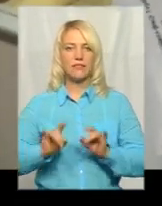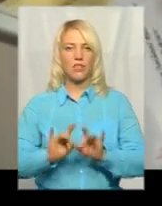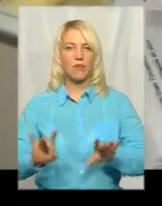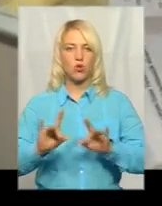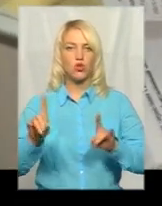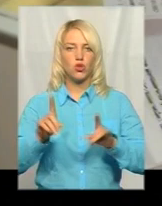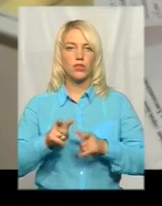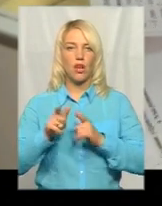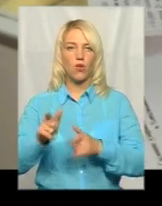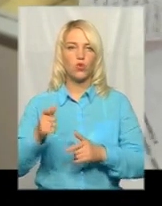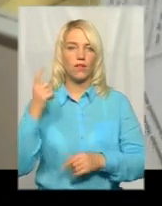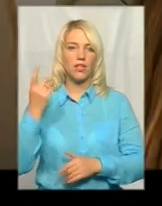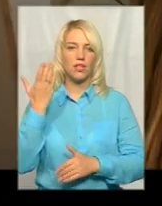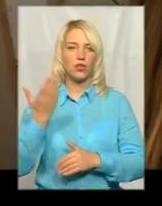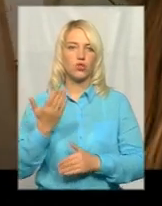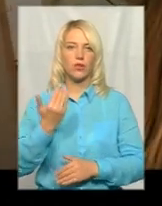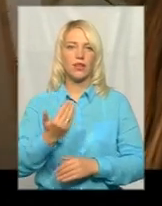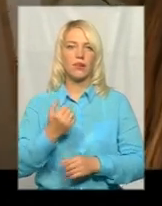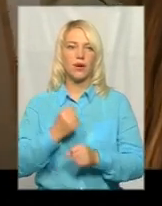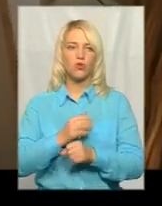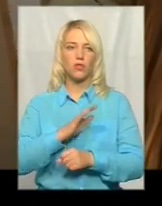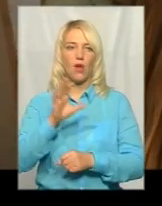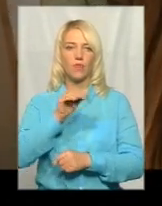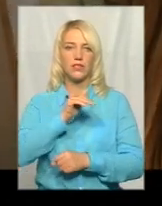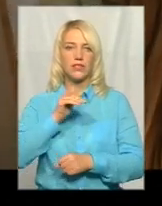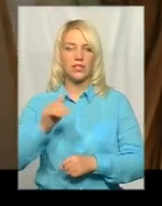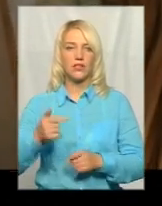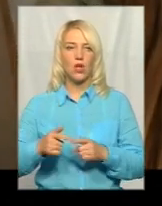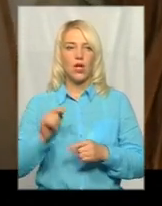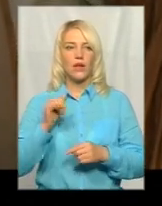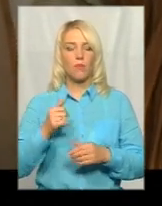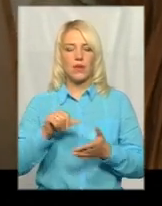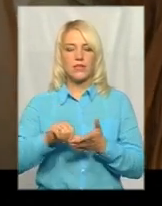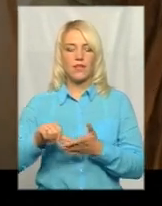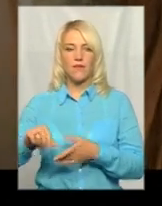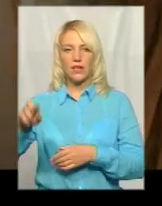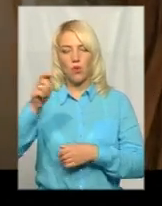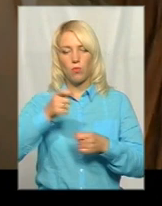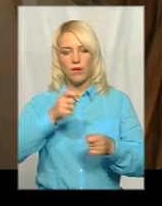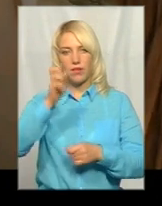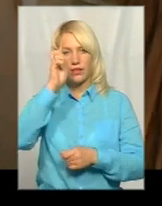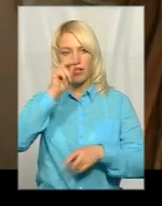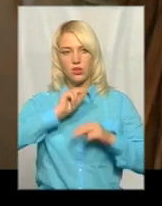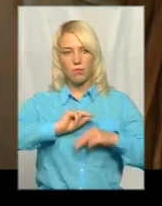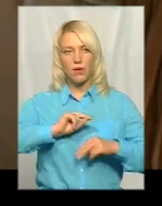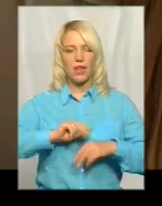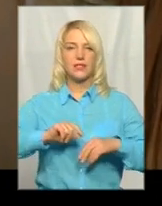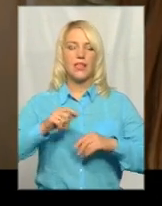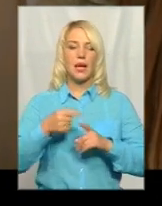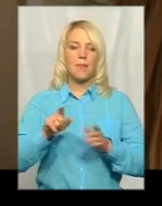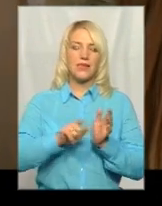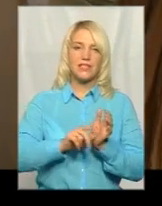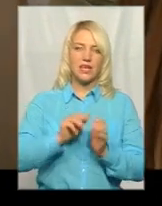загрожує власникам, якщо на них працюють неофіційно. У нас представники тут з управління Держпраці, з Пенсійного фонду, з органів ДФС, органів